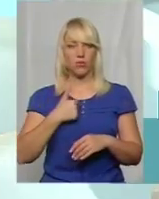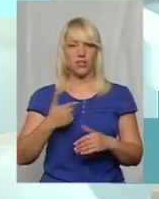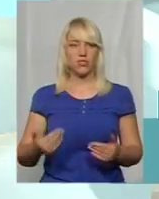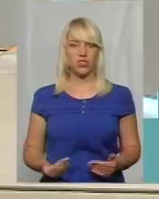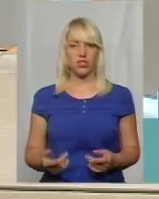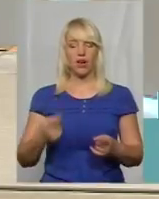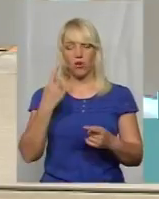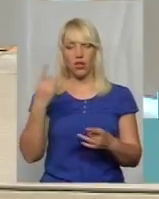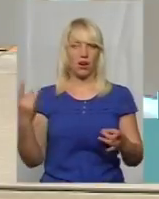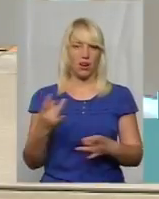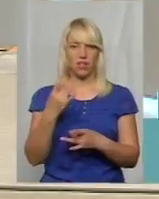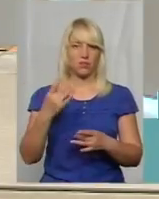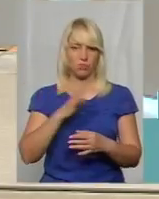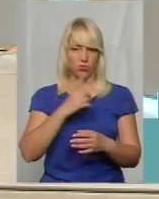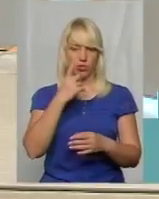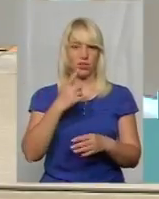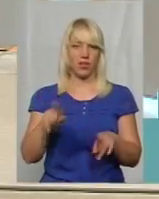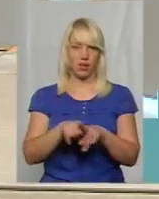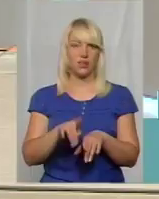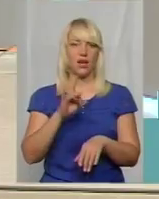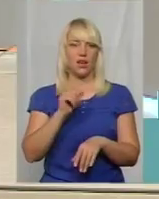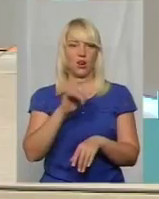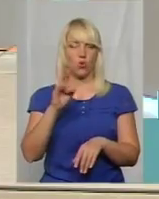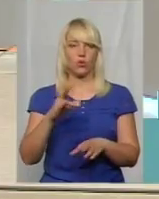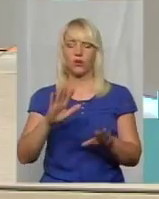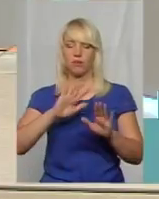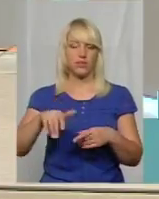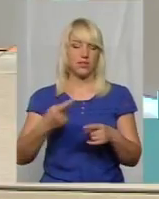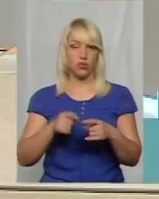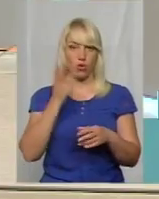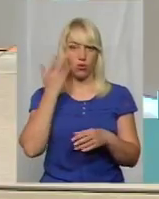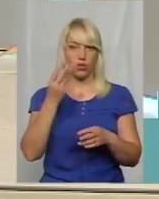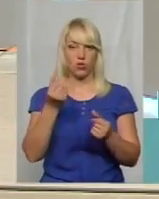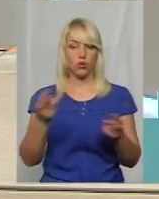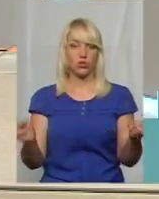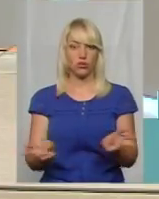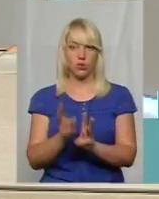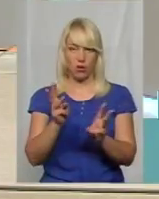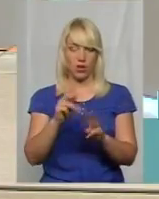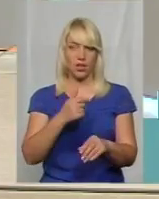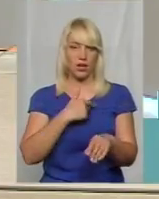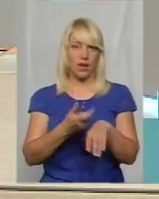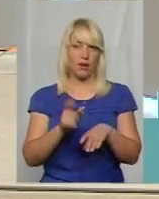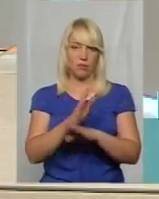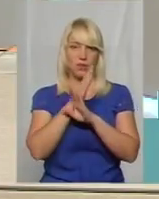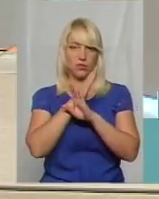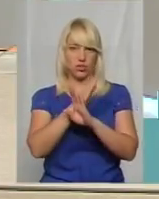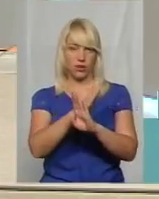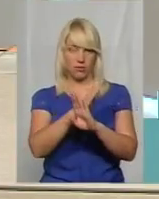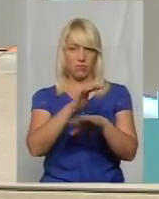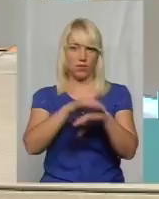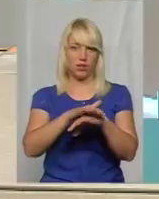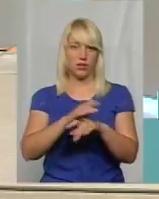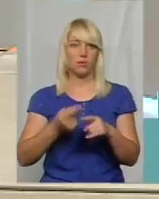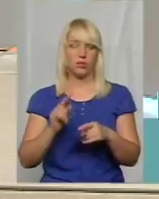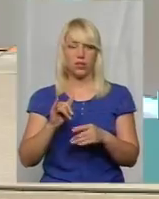було, бо це був один рахунок і так далі. І потім, після того, як уже згоріли ці кошти, я більше банкам не довіряю, а